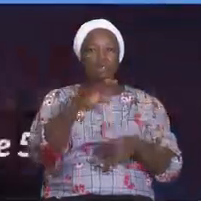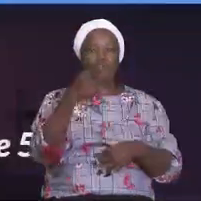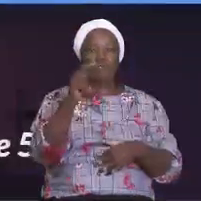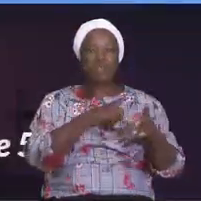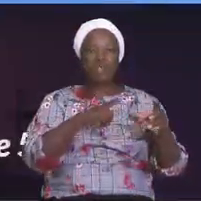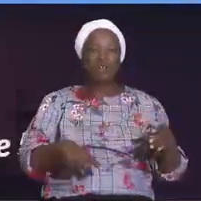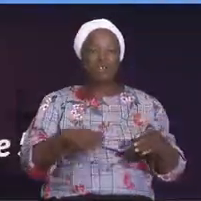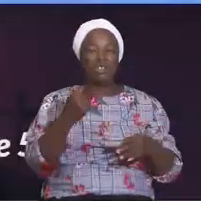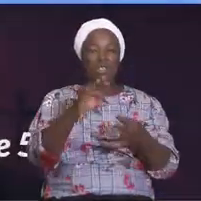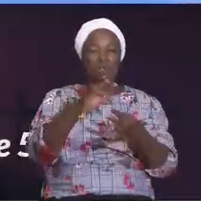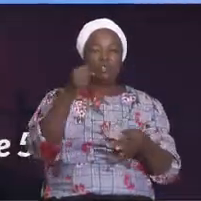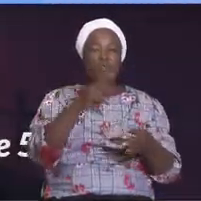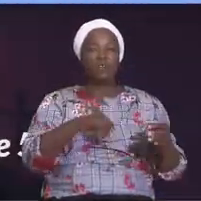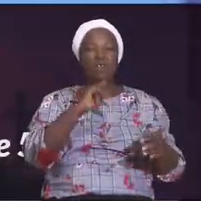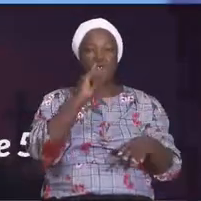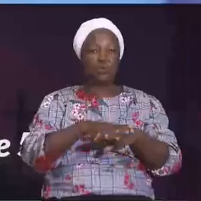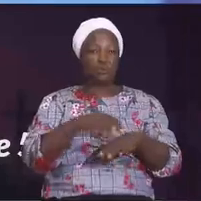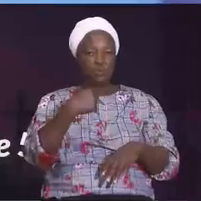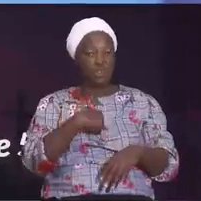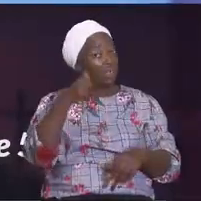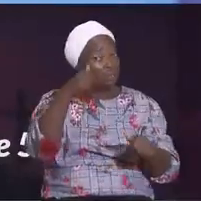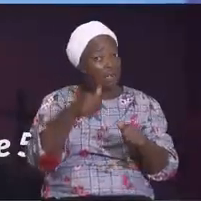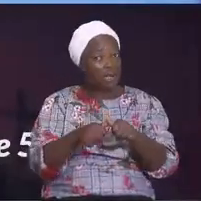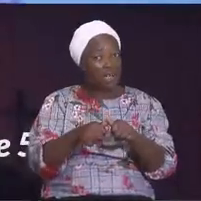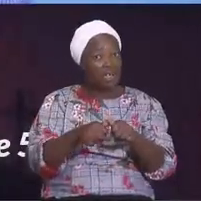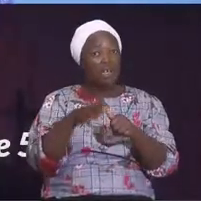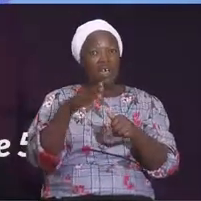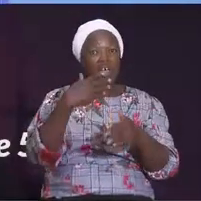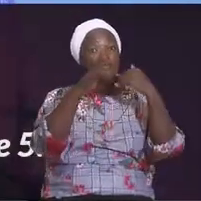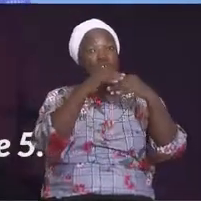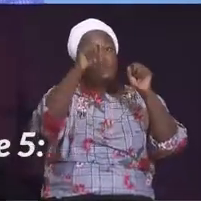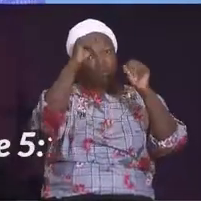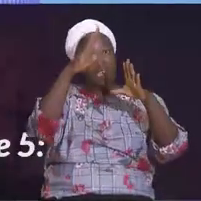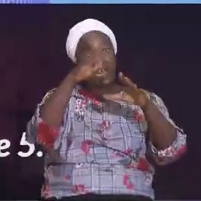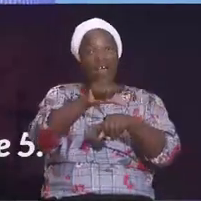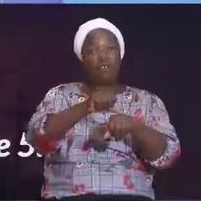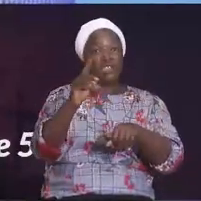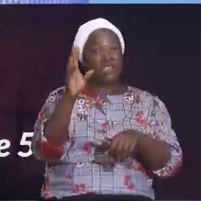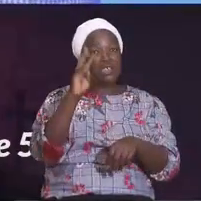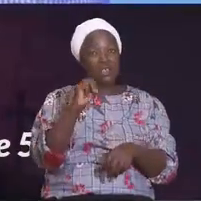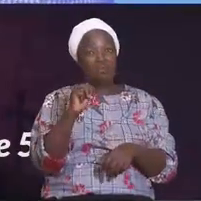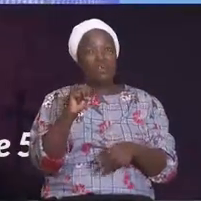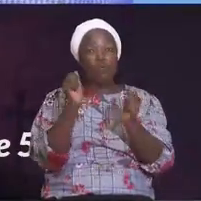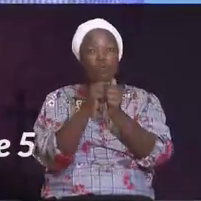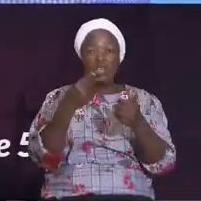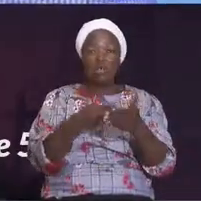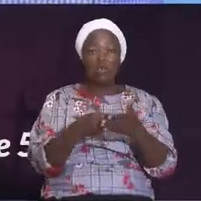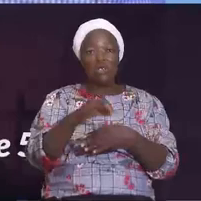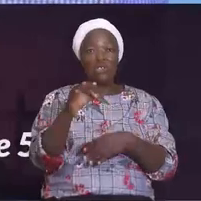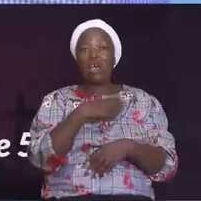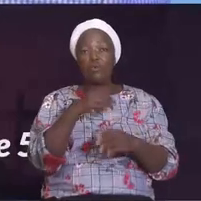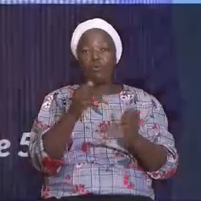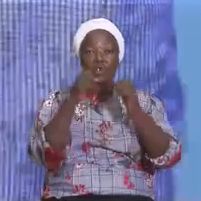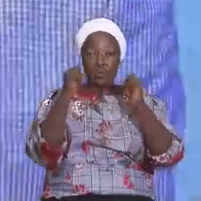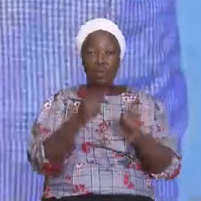chapitre 4, verset 18. L'Esprit du Seigneur est sur moi. Rappelez-vous, le Père Céleste